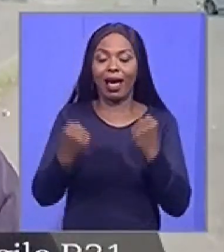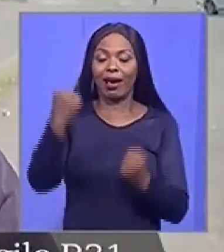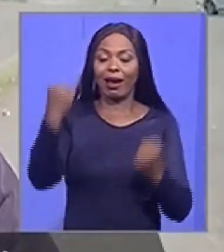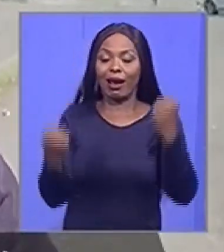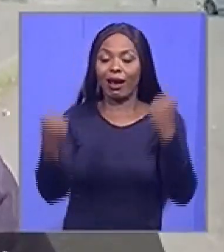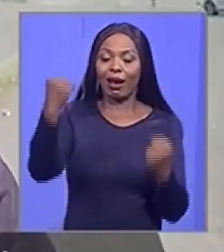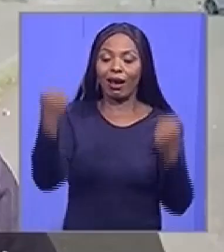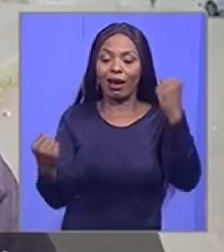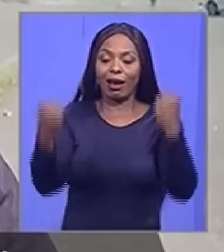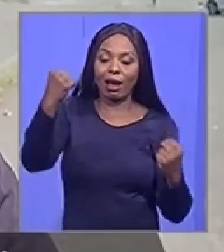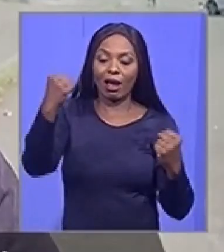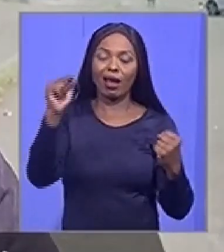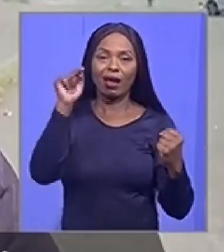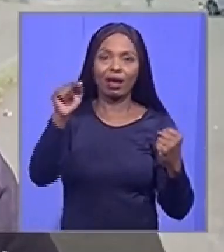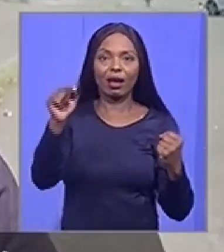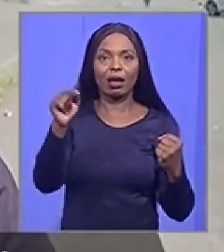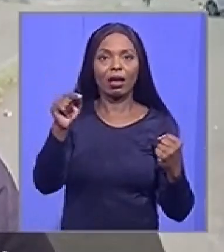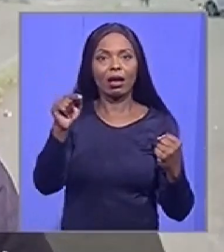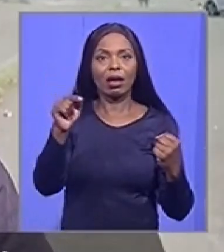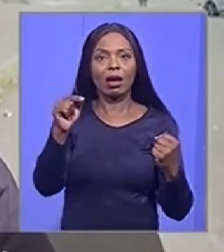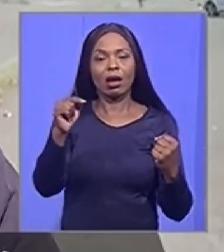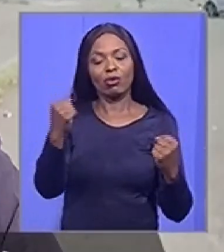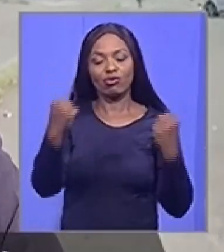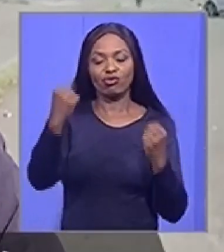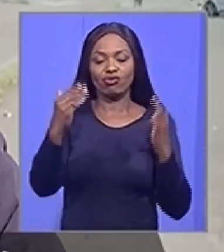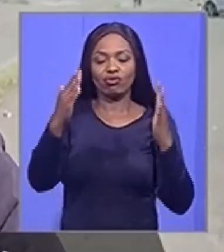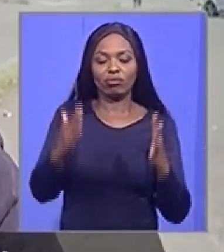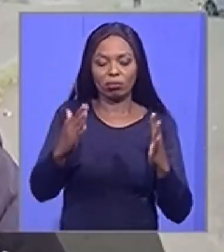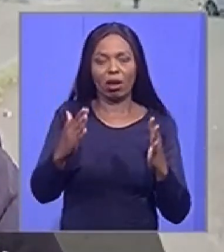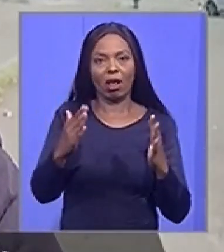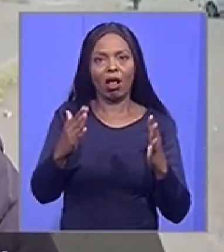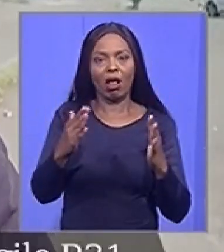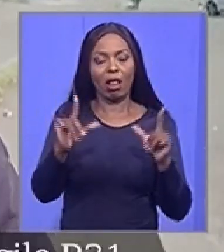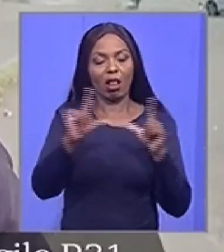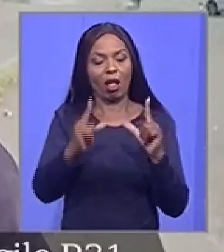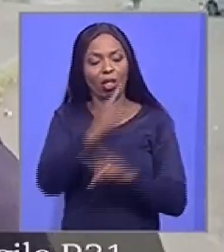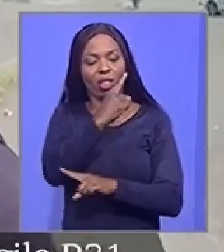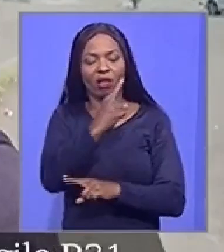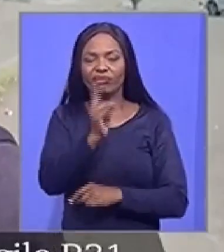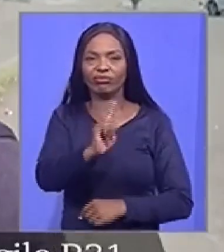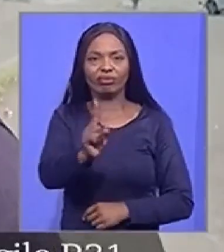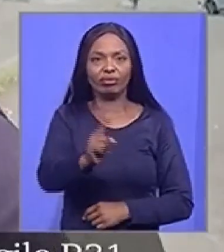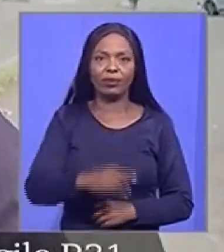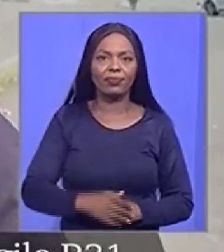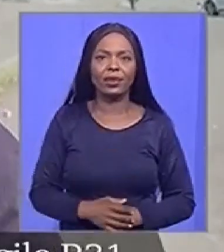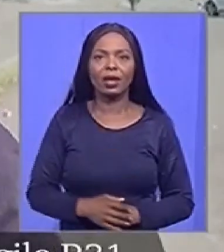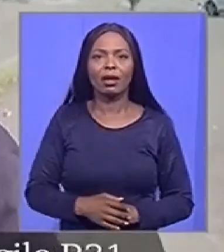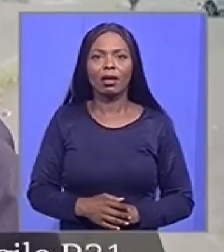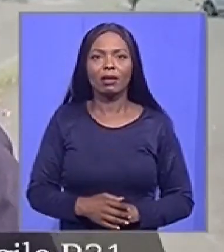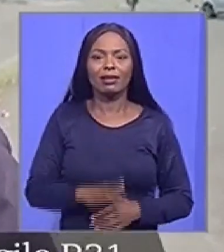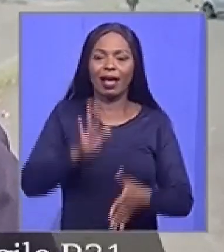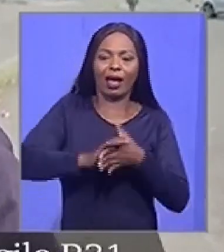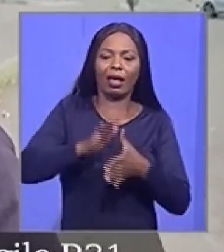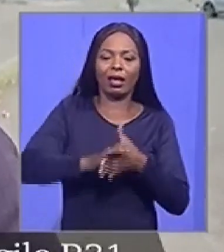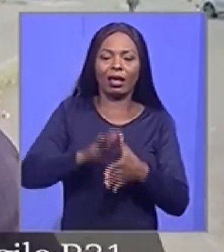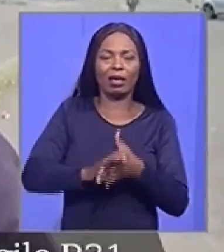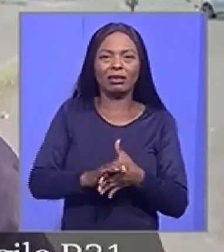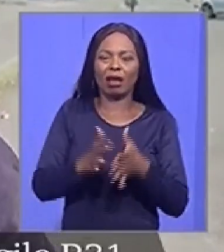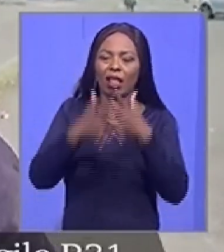ewa mo koloing tsa rona tse di ileng ka kwa di go senya mmereko wa bona. Ha rena le mabaka a go senya mmereko wa